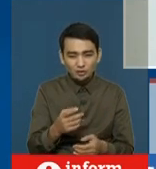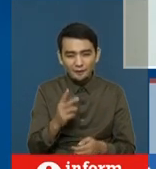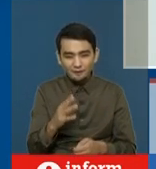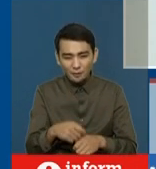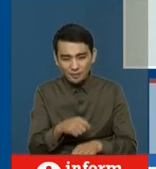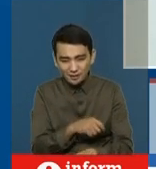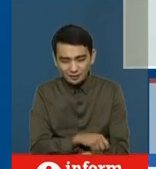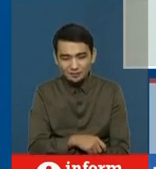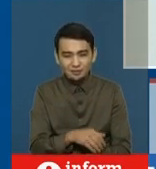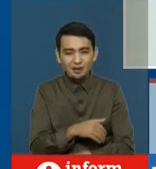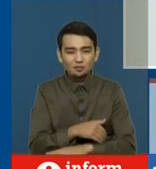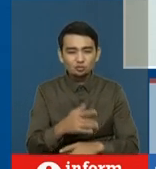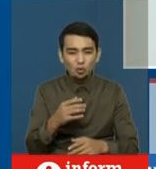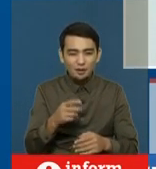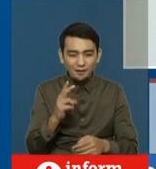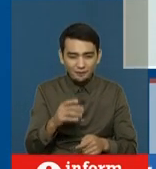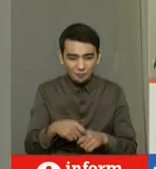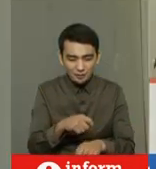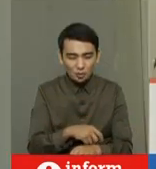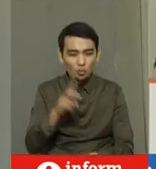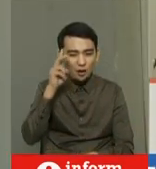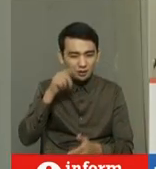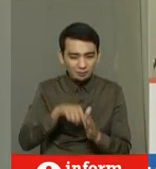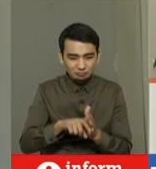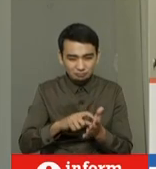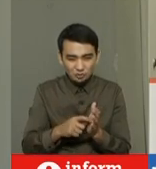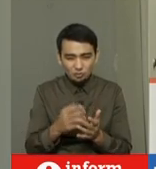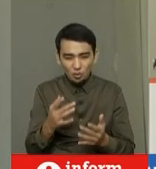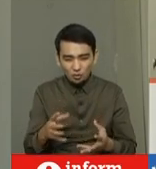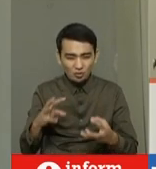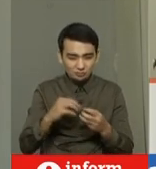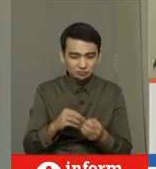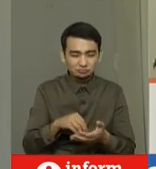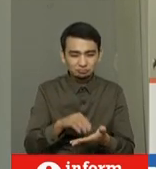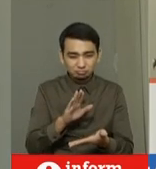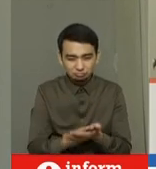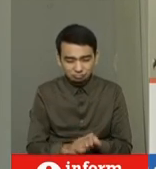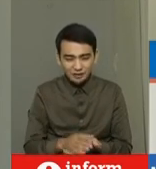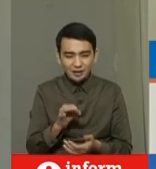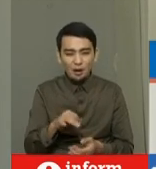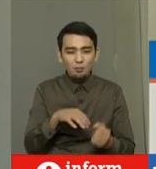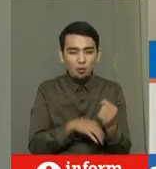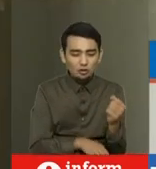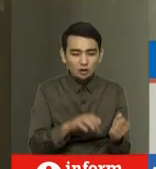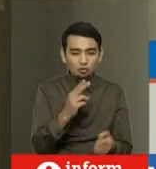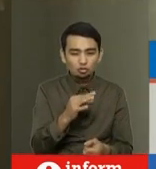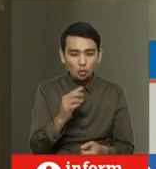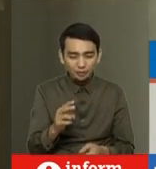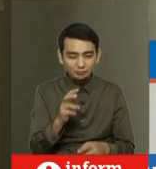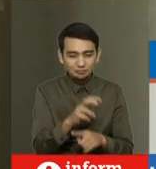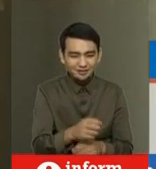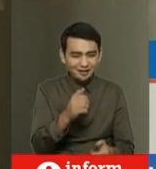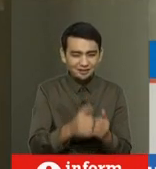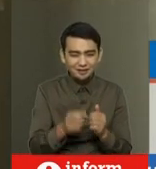столько квадратных метров, санузел столько-то. После этого сотрудники идут в ЦОН и каждую квартиру отдельно